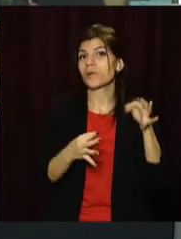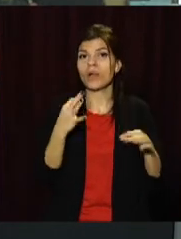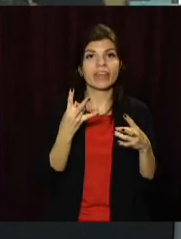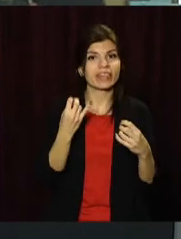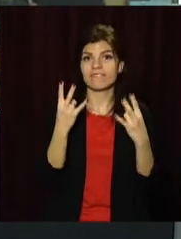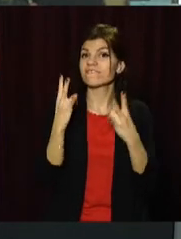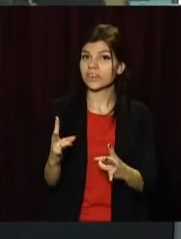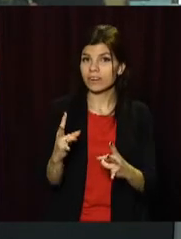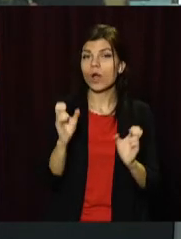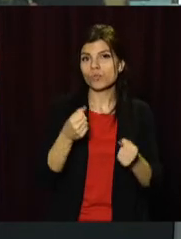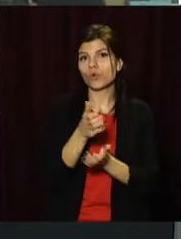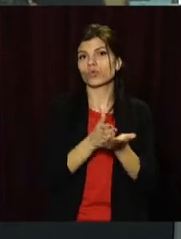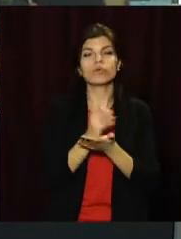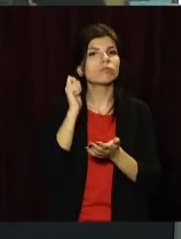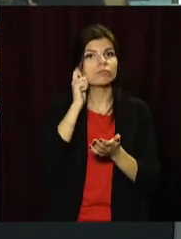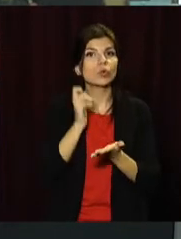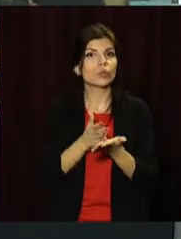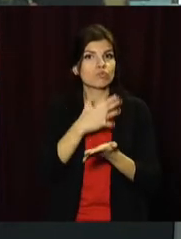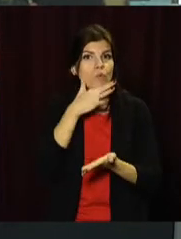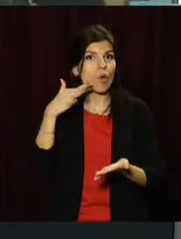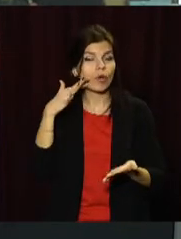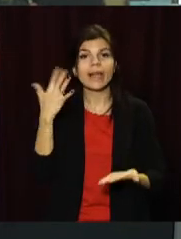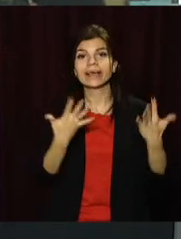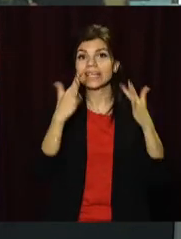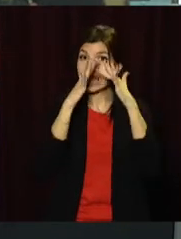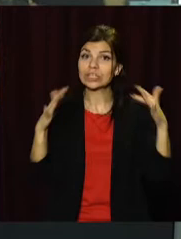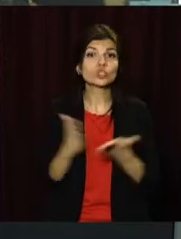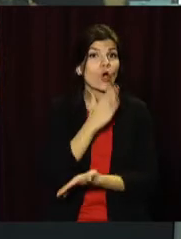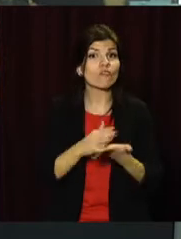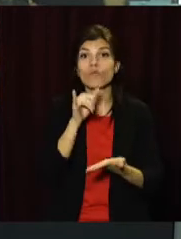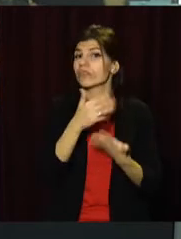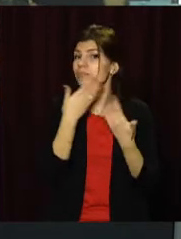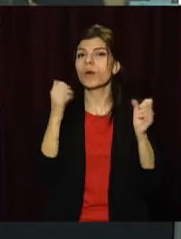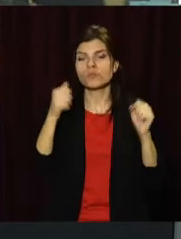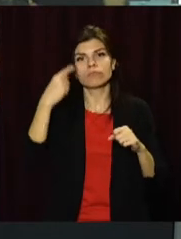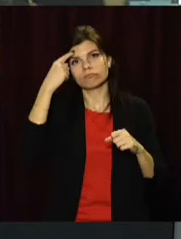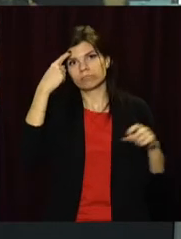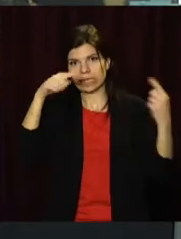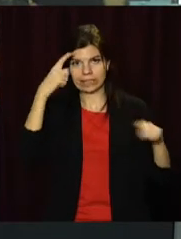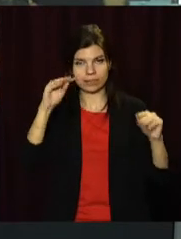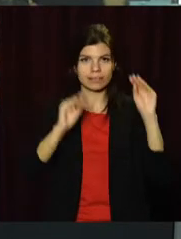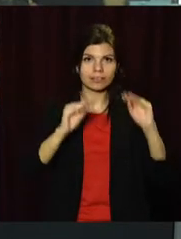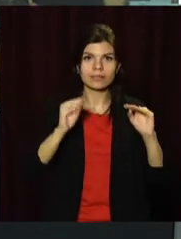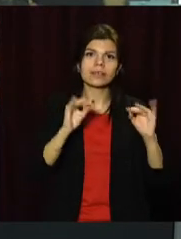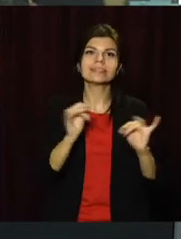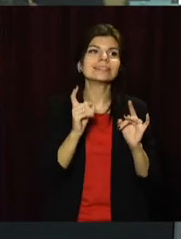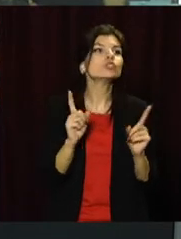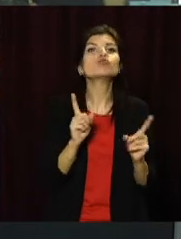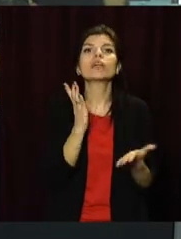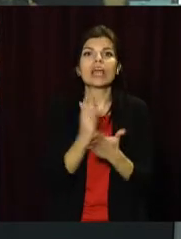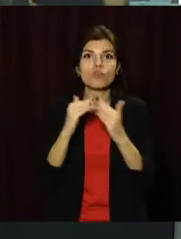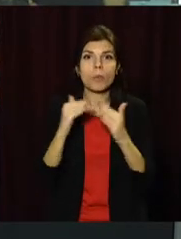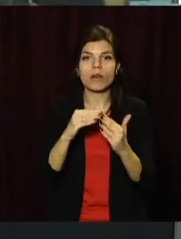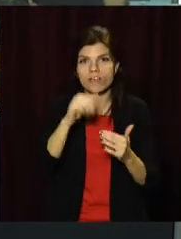і може прослужити зо два десятки років. Якщо ялинки взагалі немає, можна включити креативність і спорудити її з підручних